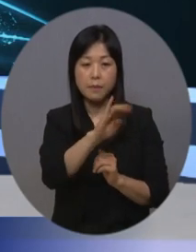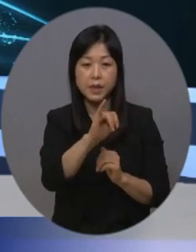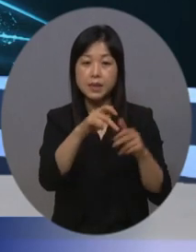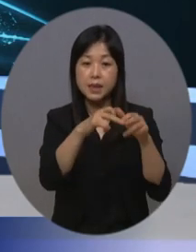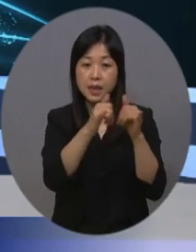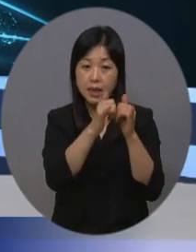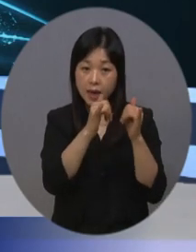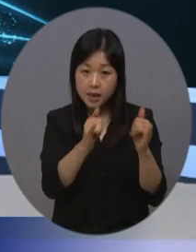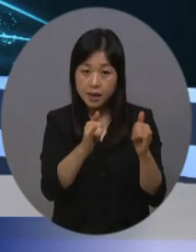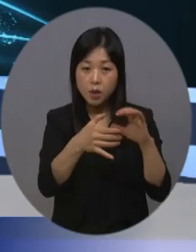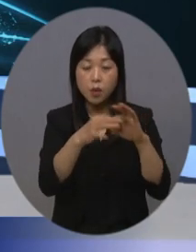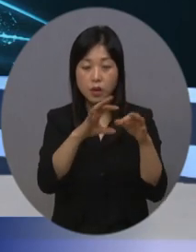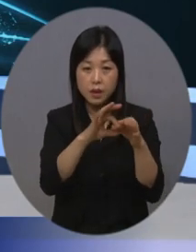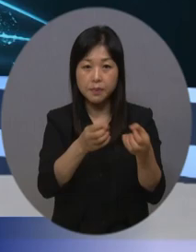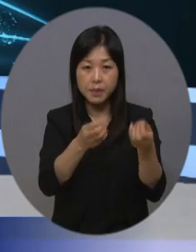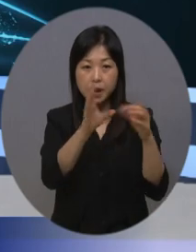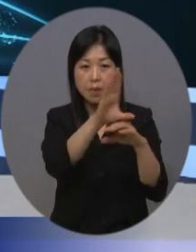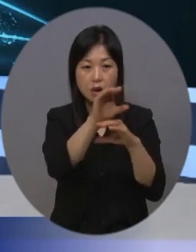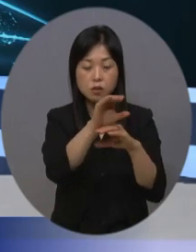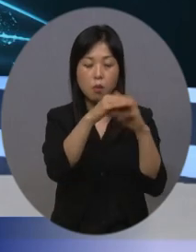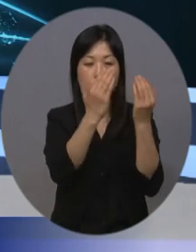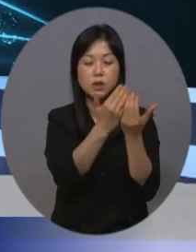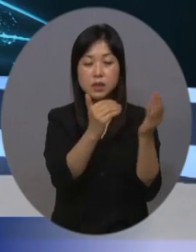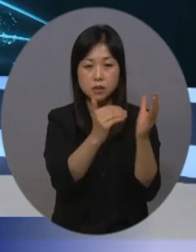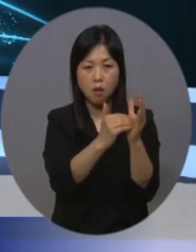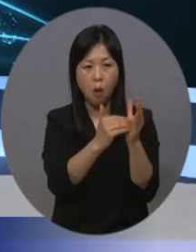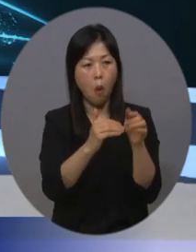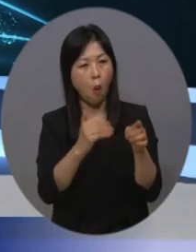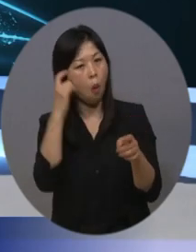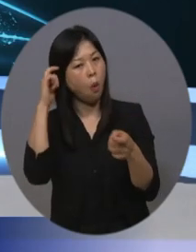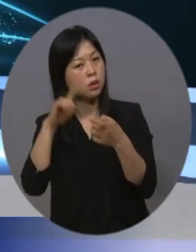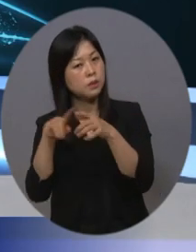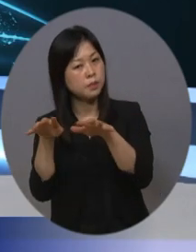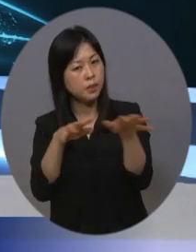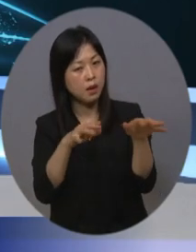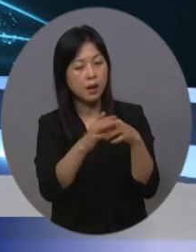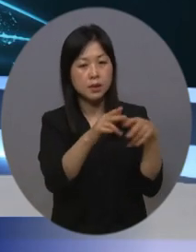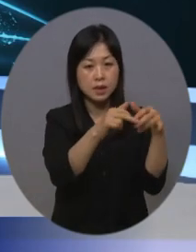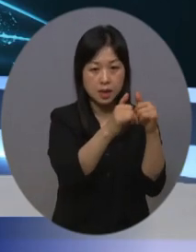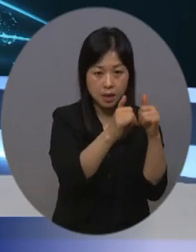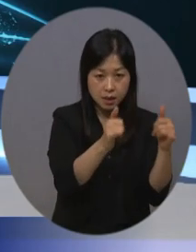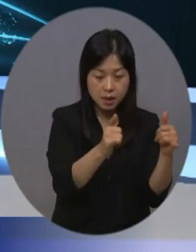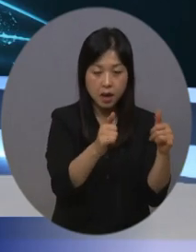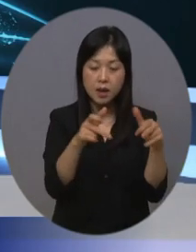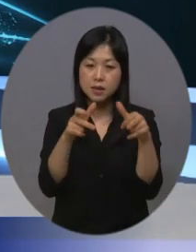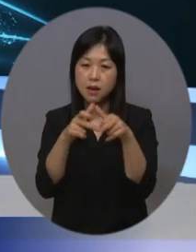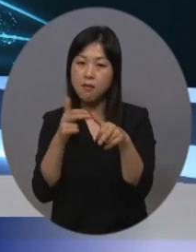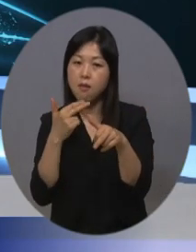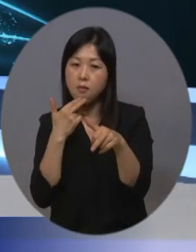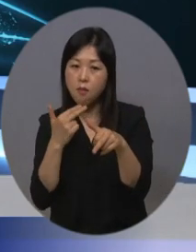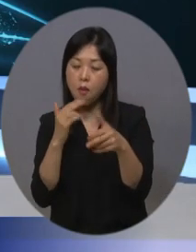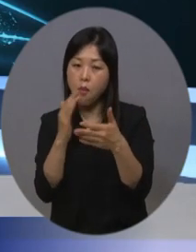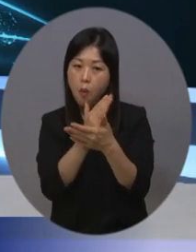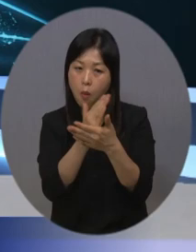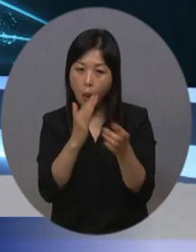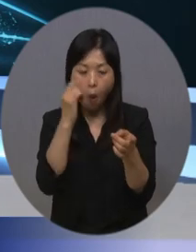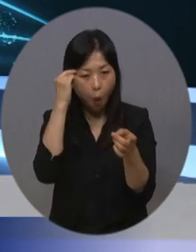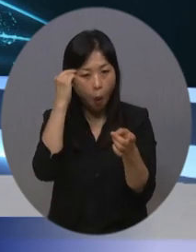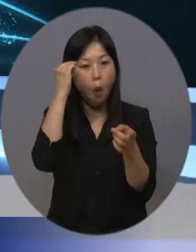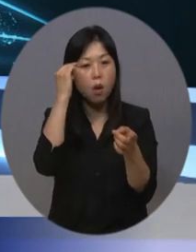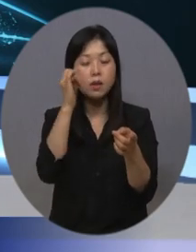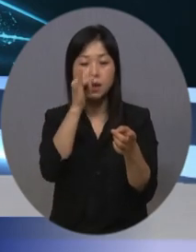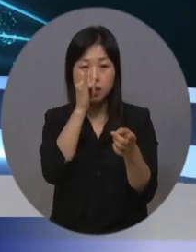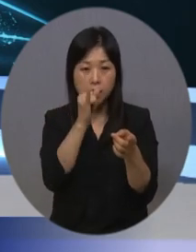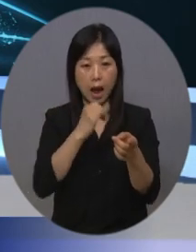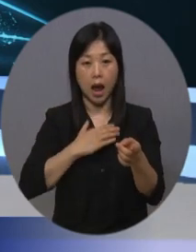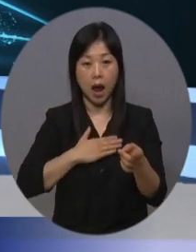여기서 마칩니다라고 마무리해 화제가 됐는데요. 장애인과 비장애인의 인식에 대한 계기 제공과 함께 곧